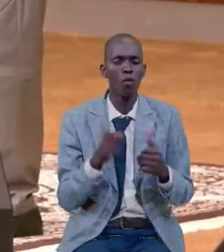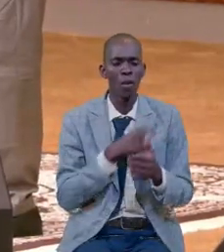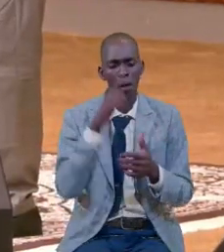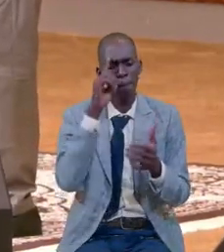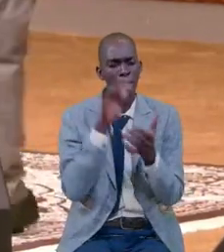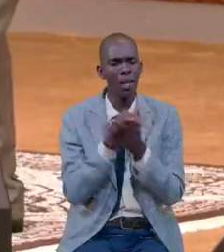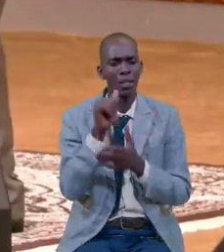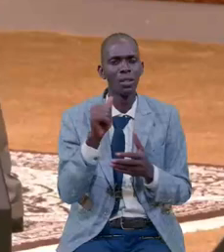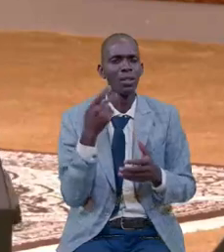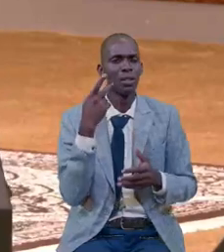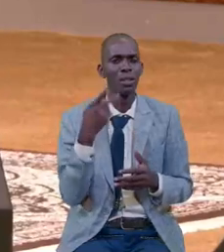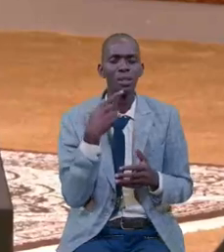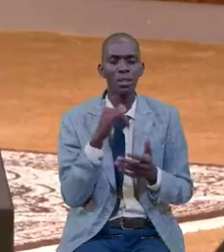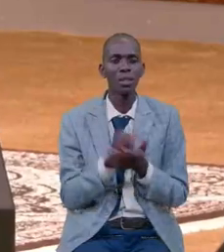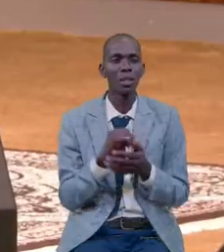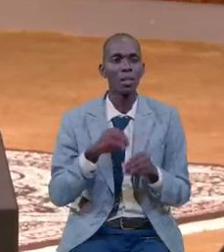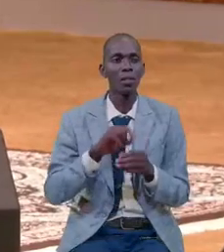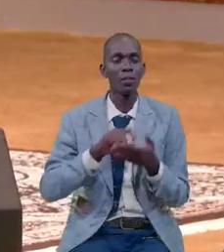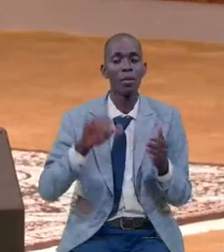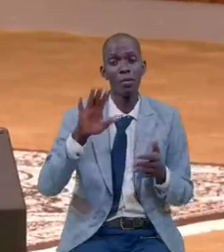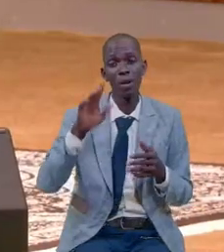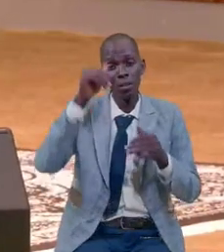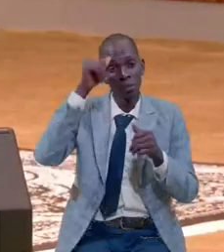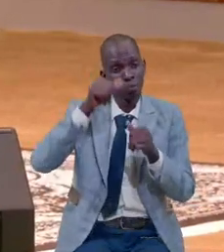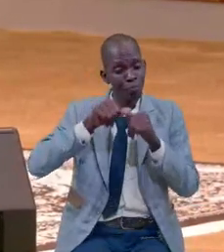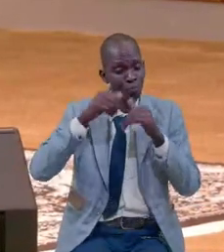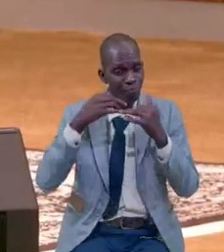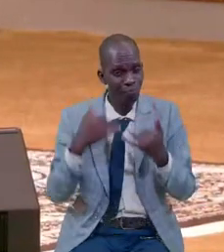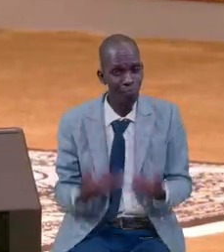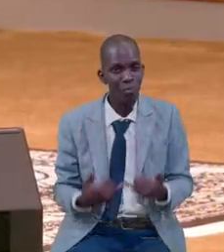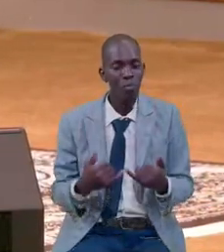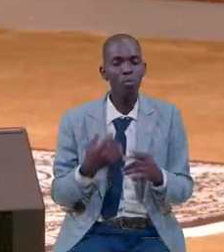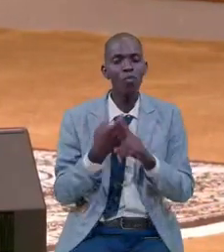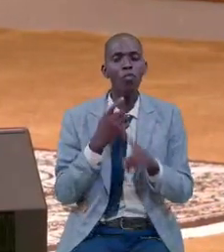Souviens-toi donc d'où tu es tombé.